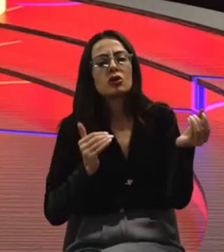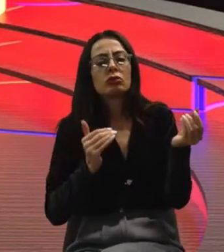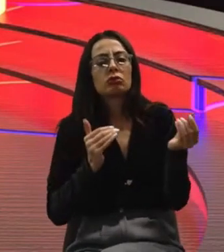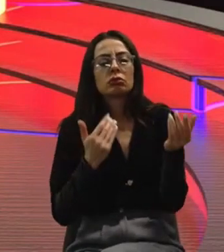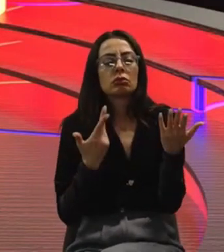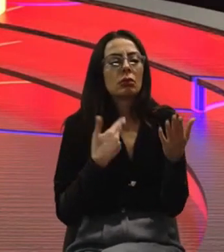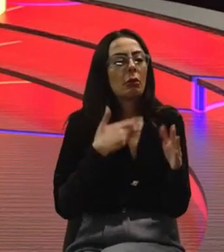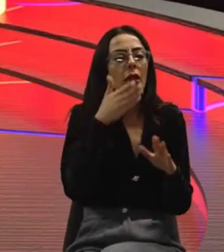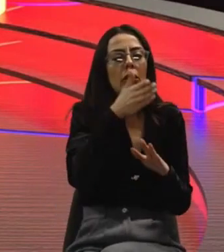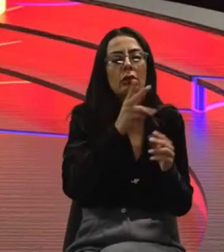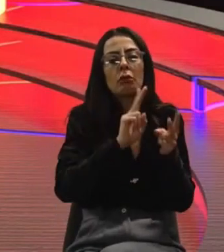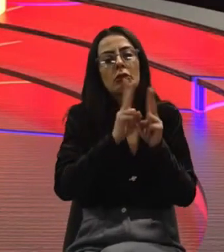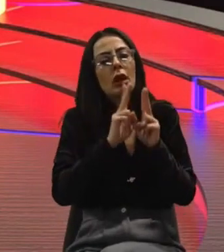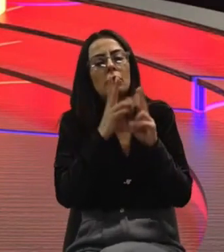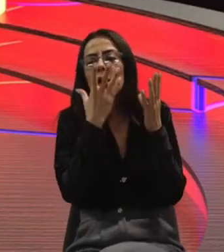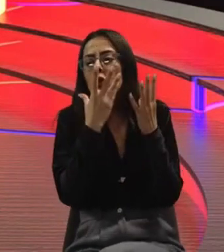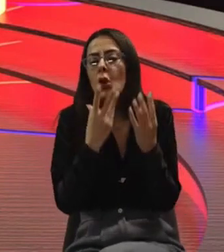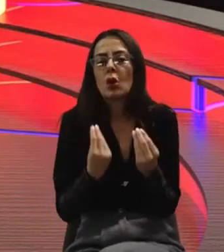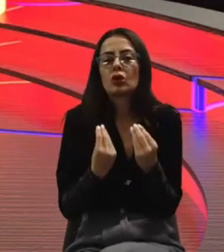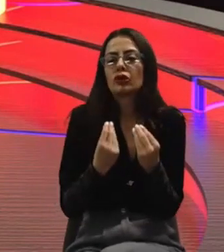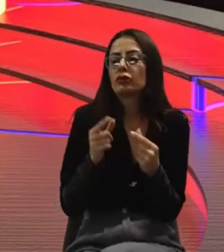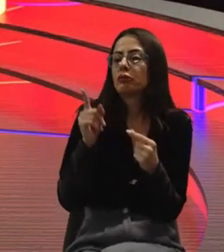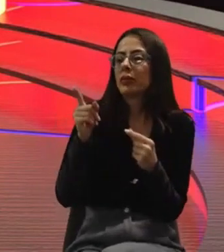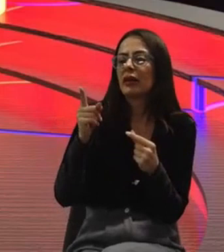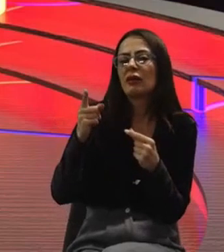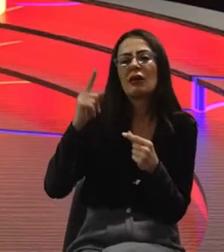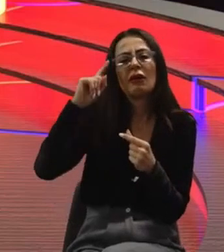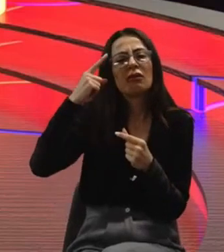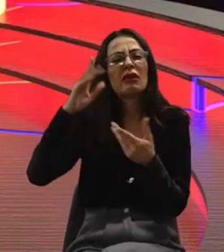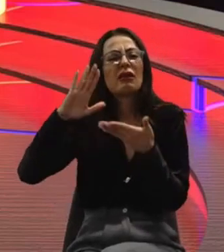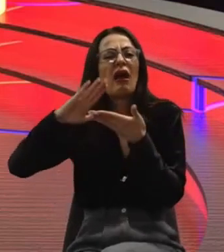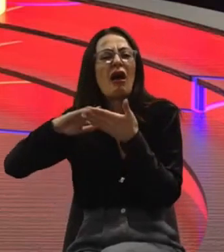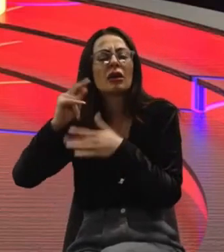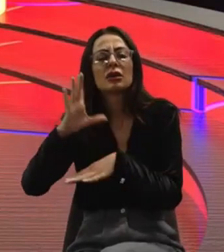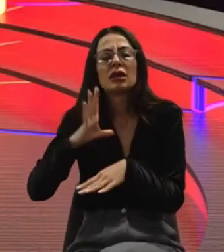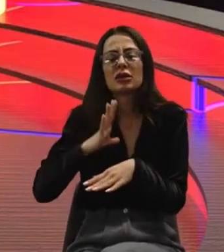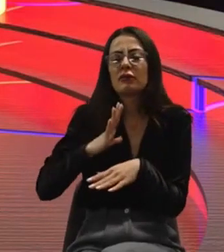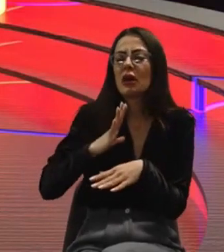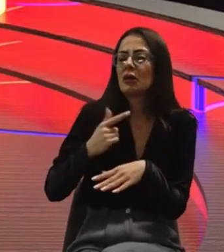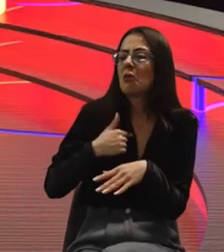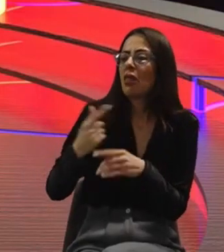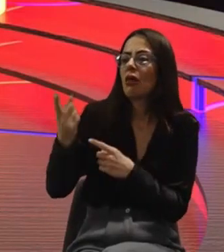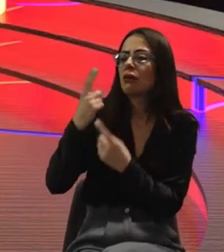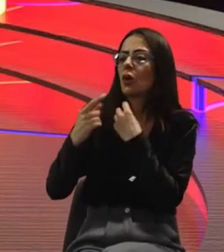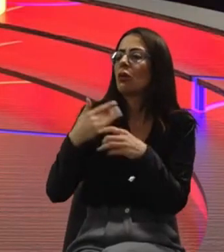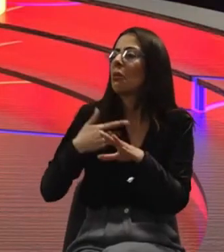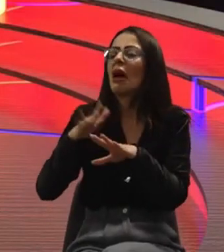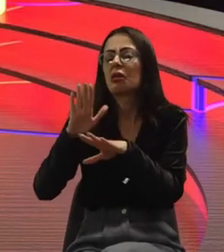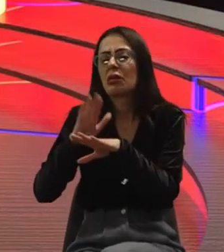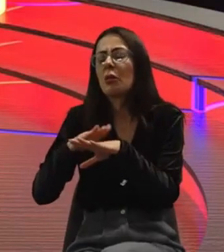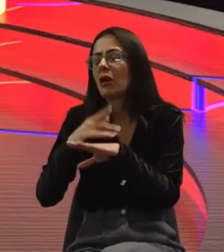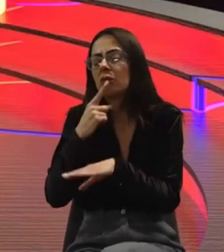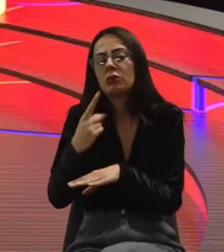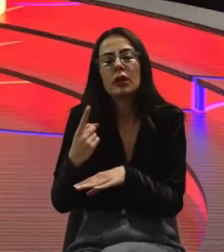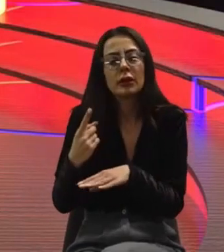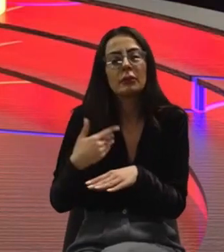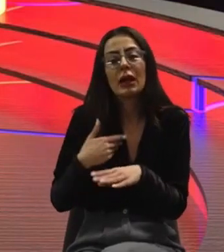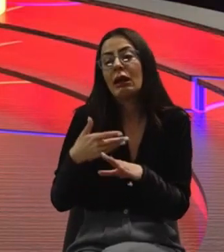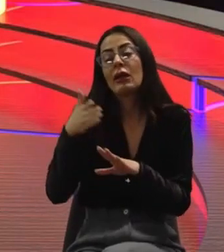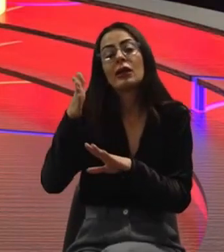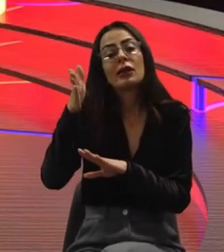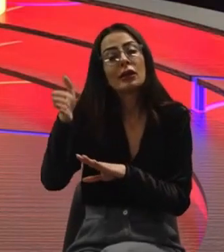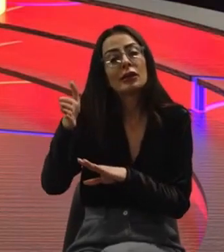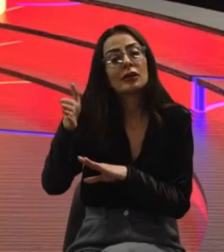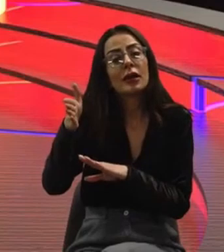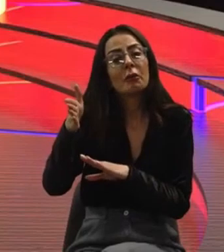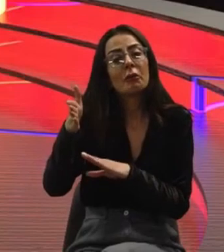işte şöyle oldu bir tanıdığımız vardı bana şöyle bir şey sordu bilmiyorlarmış ben yaparım dedim ben gittim şey elektronik